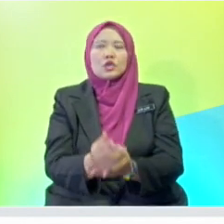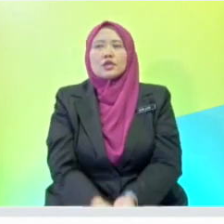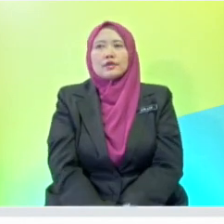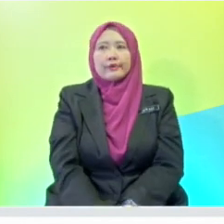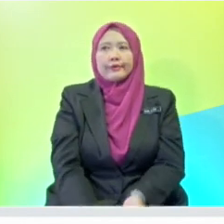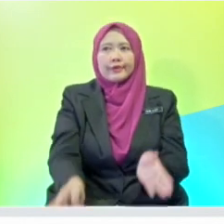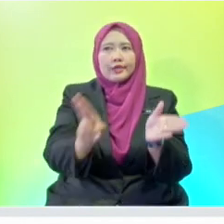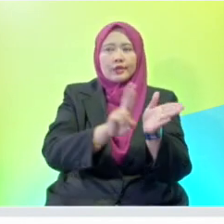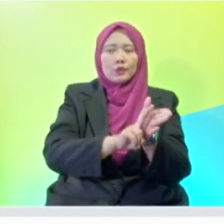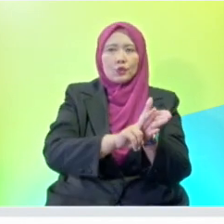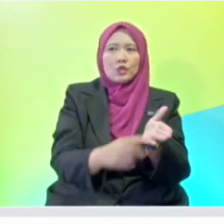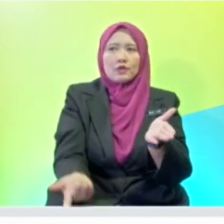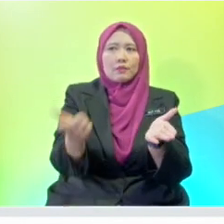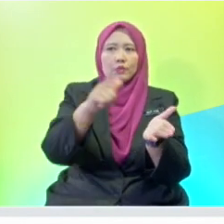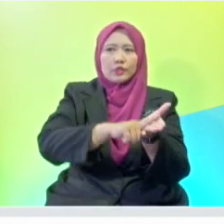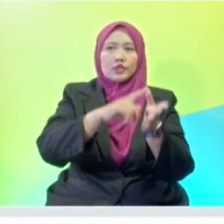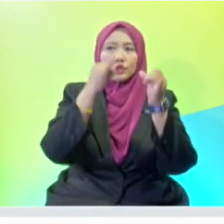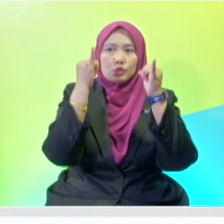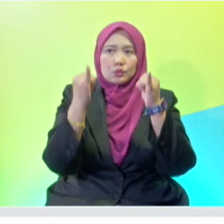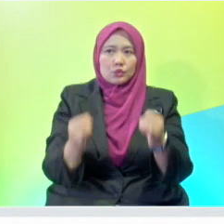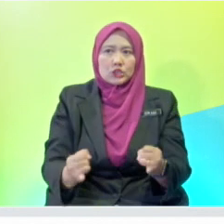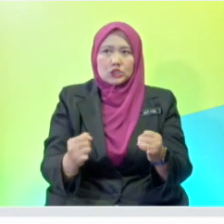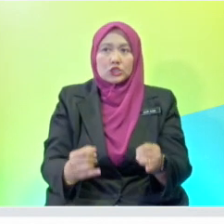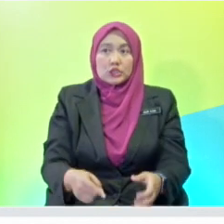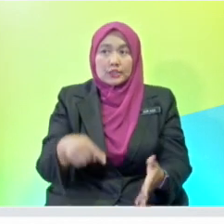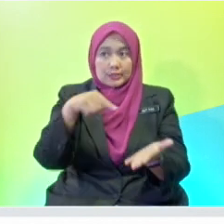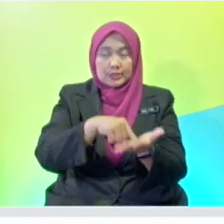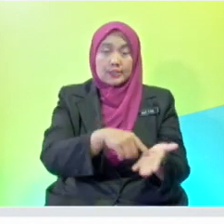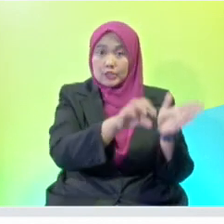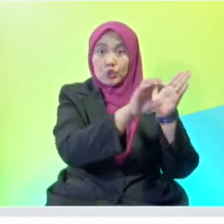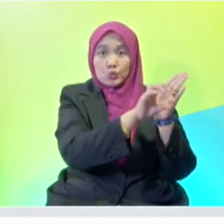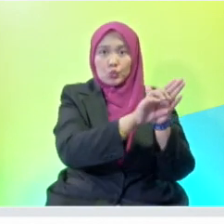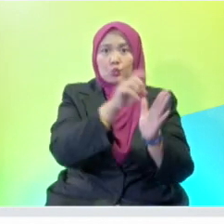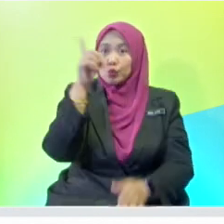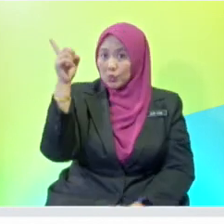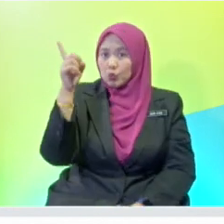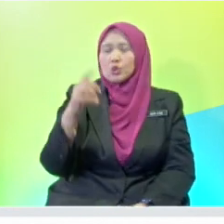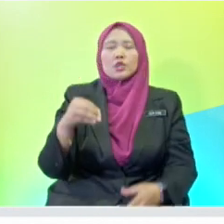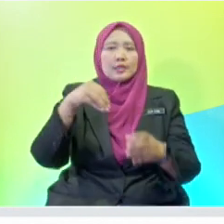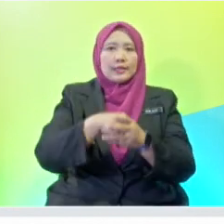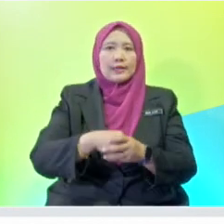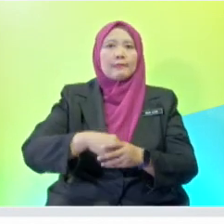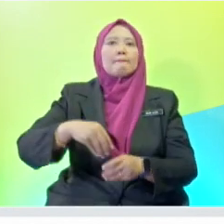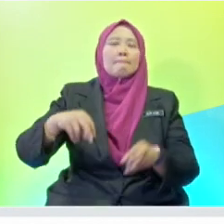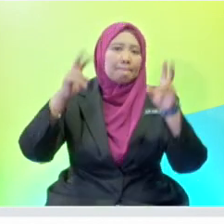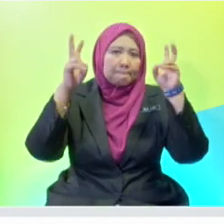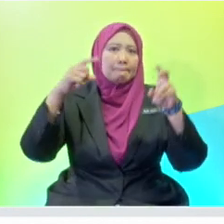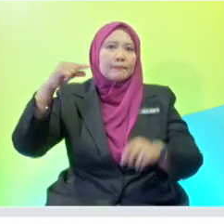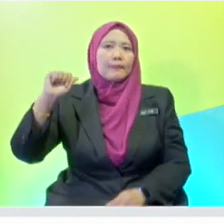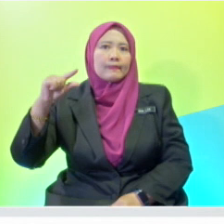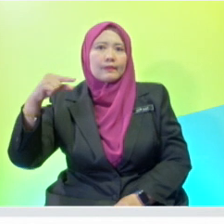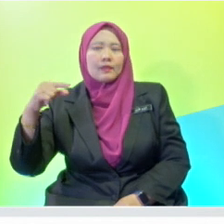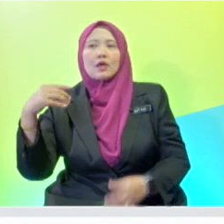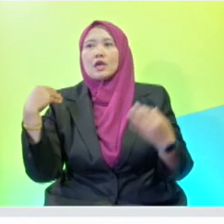ini adalah contoh record pelaporan individu di mana untuk mata pelajaran ini terdapat kategori